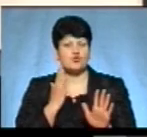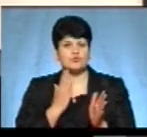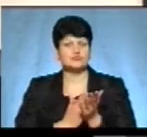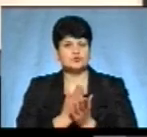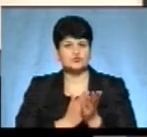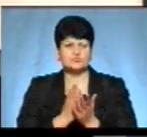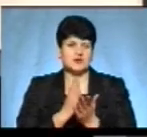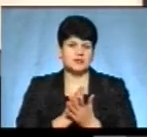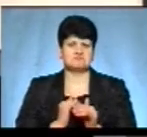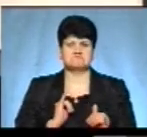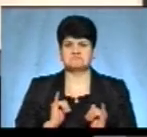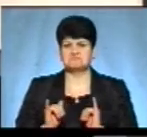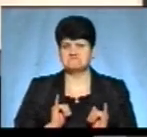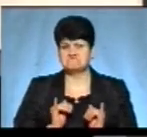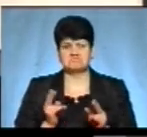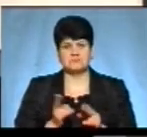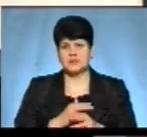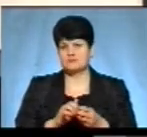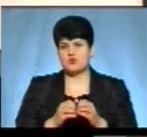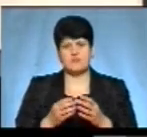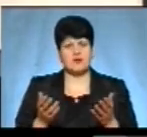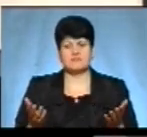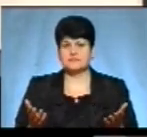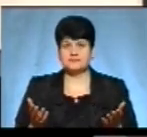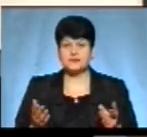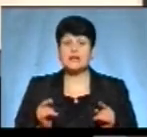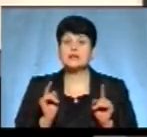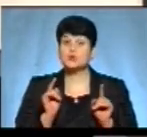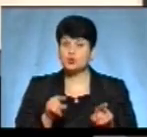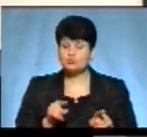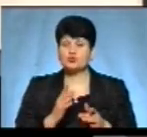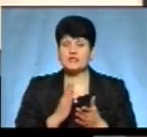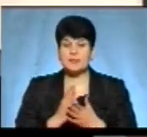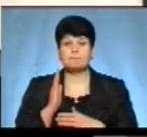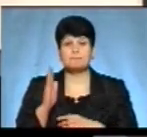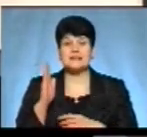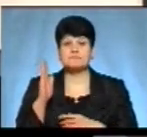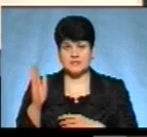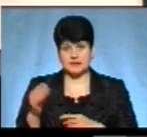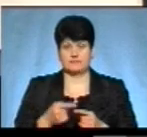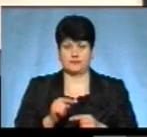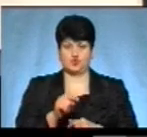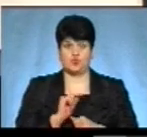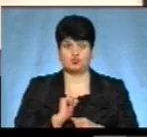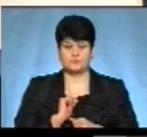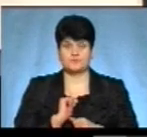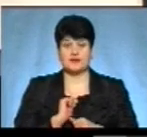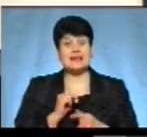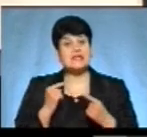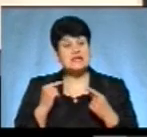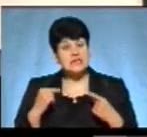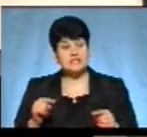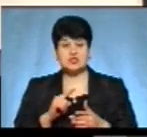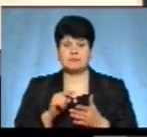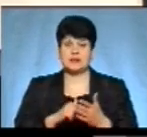проходять надзвичайно толерантно, без ніяких проблем. І тому є перспектива щодо цього. Інше питання, що московський